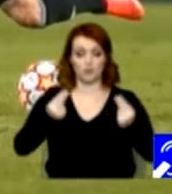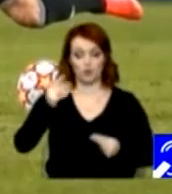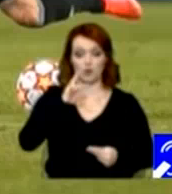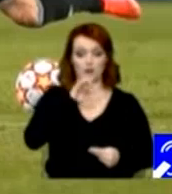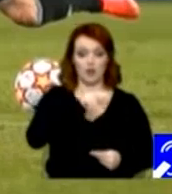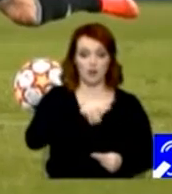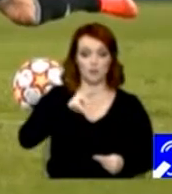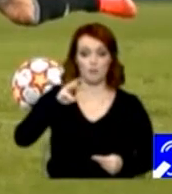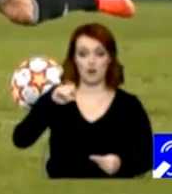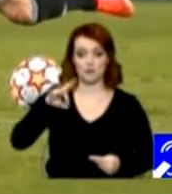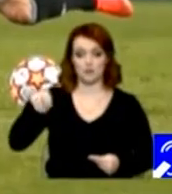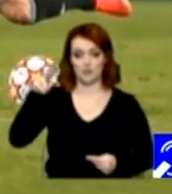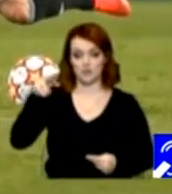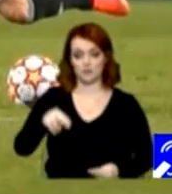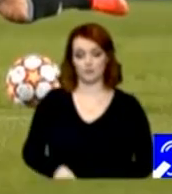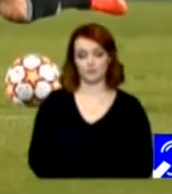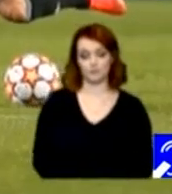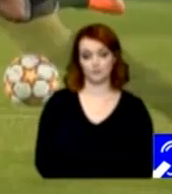Inter cu șah tare